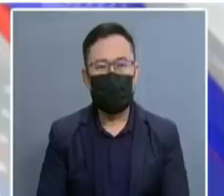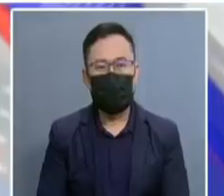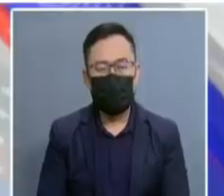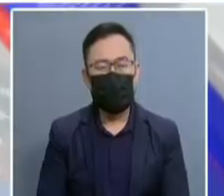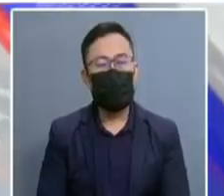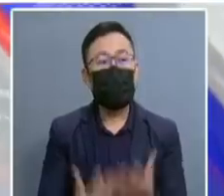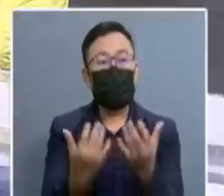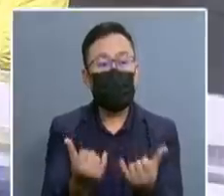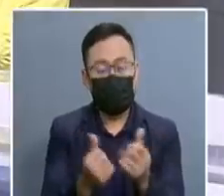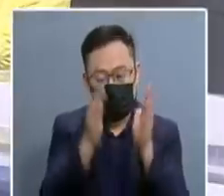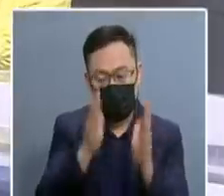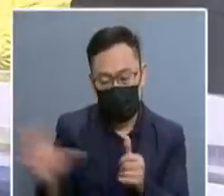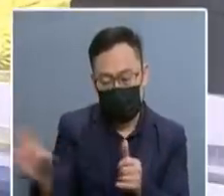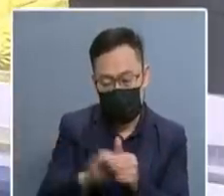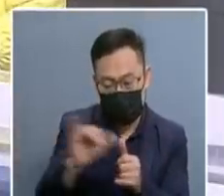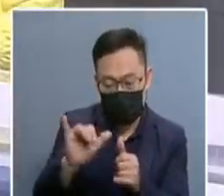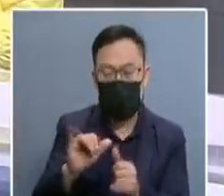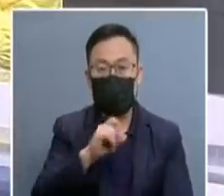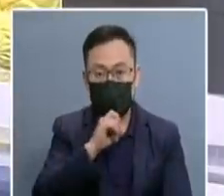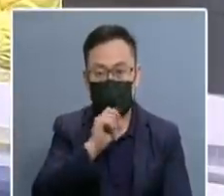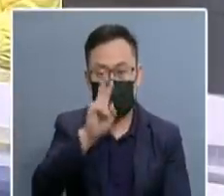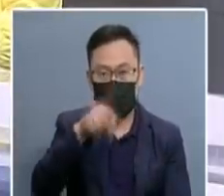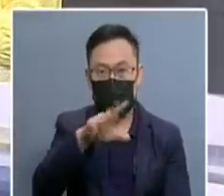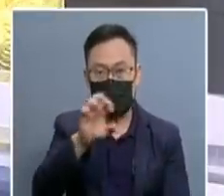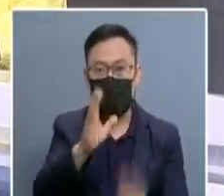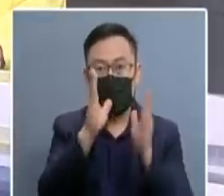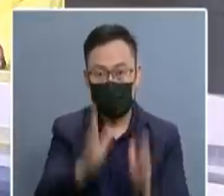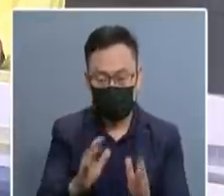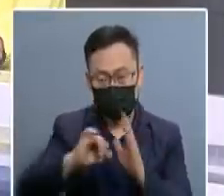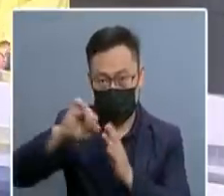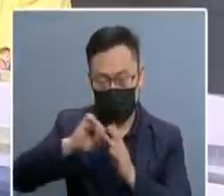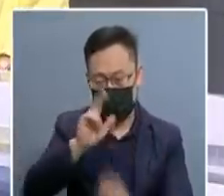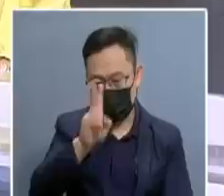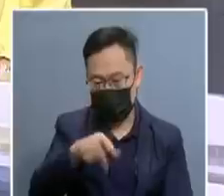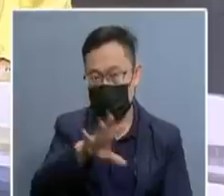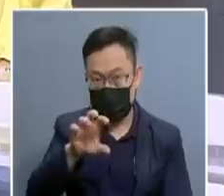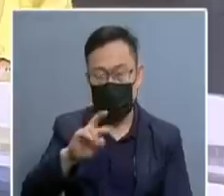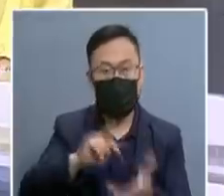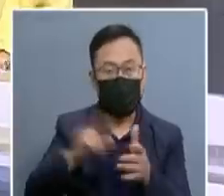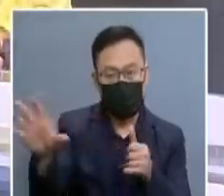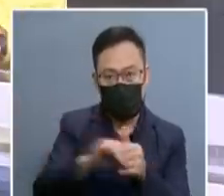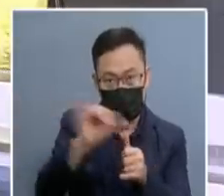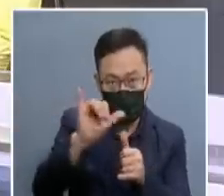อนนี้เหลือผู้ที่ยังไม่พบเชื้อ 2,500 คนในเรือนจำนะคะที่เชียงใหม่นะคะ ก็อย่าให้มันม